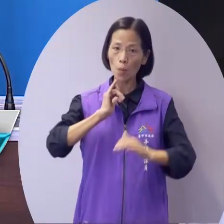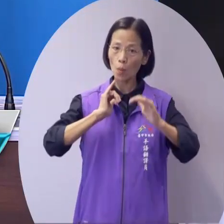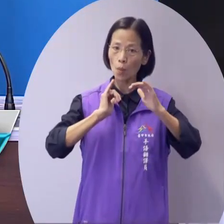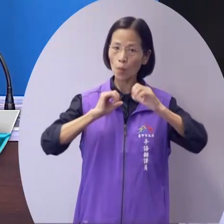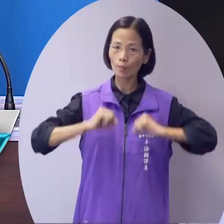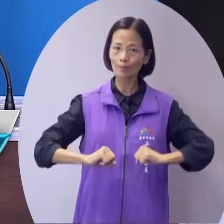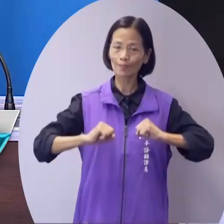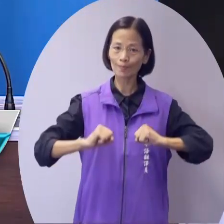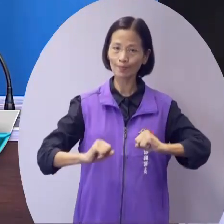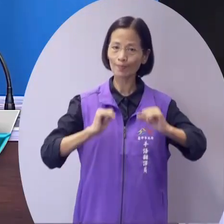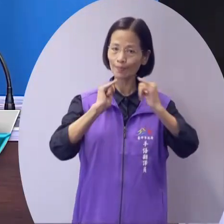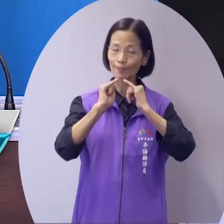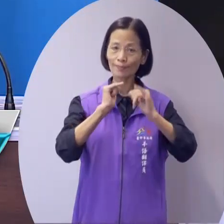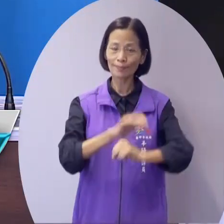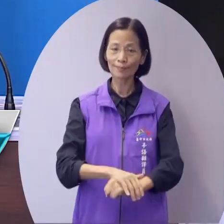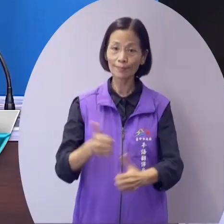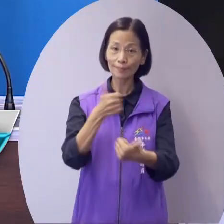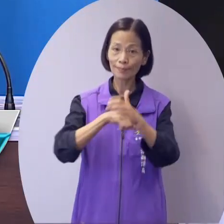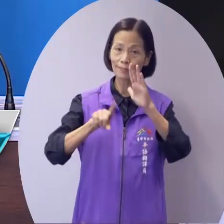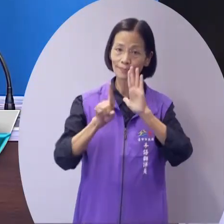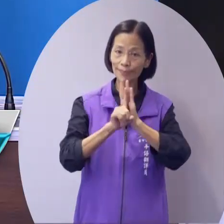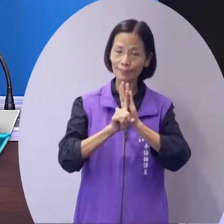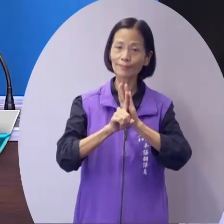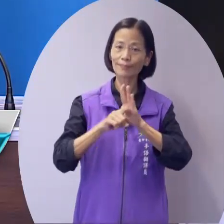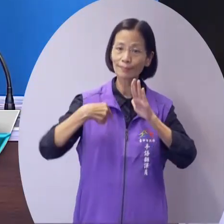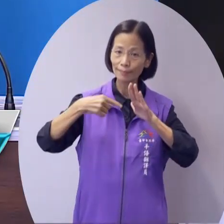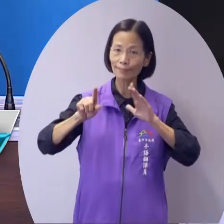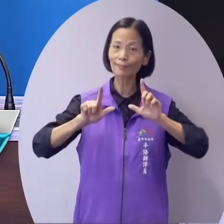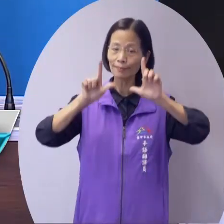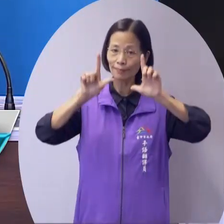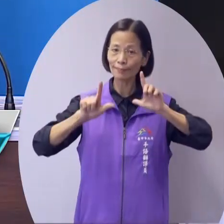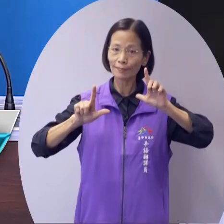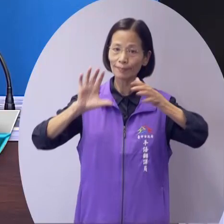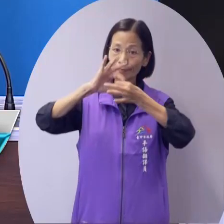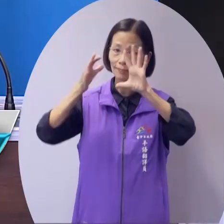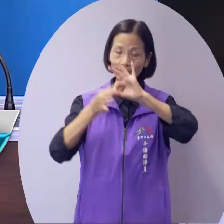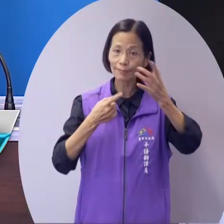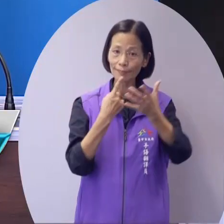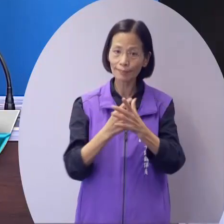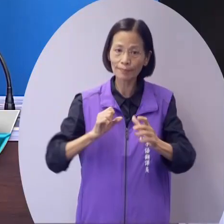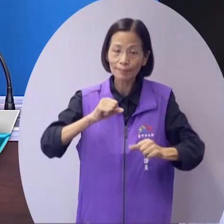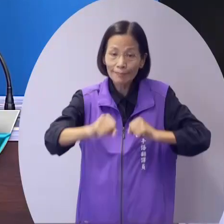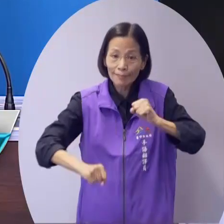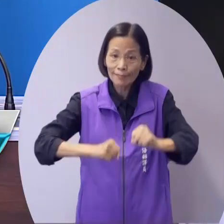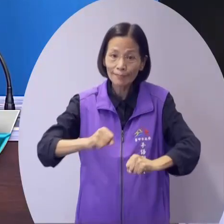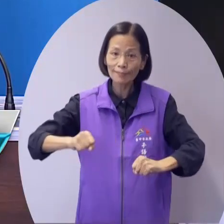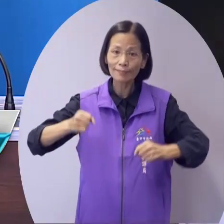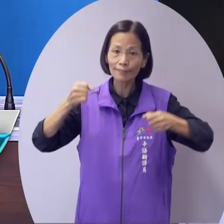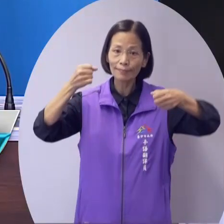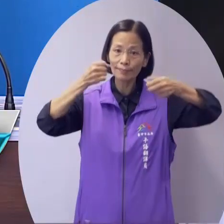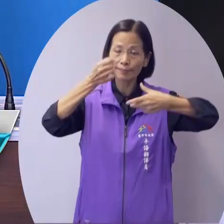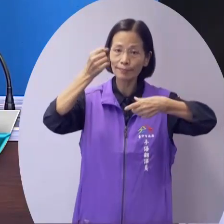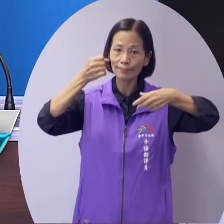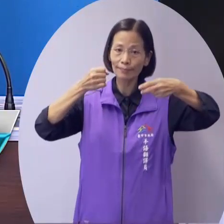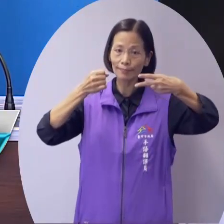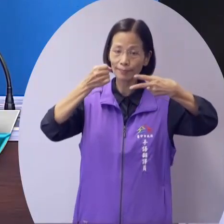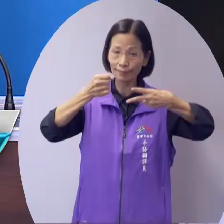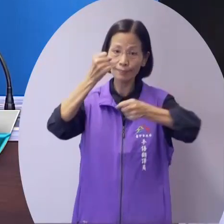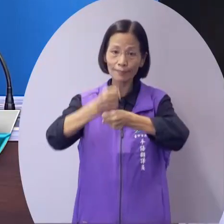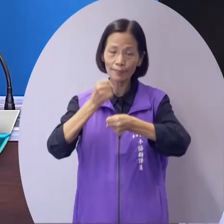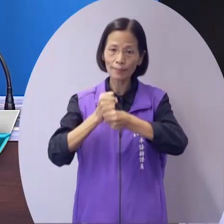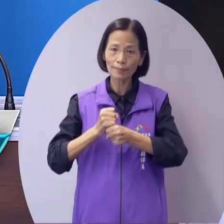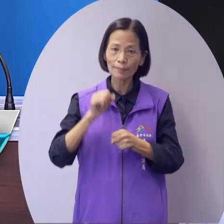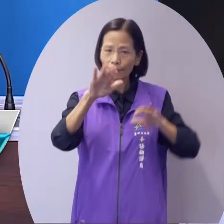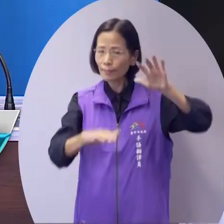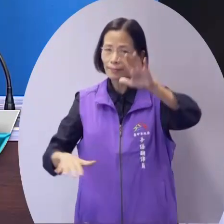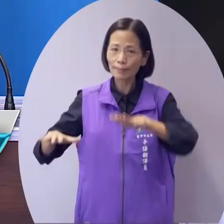的健儿哈，代表国家各个项目出赛哈，包括自由车冯俊凯、游泳项目